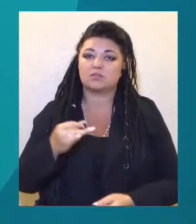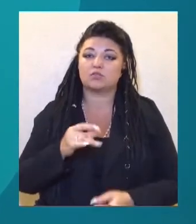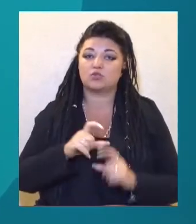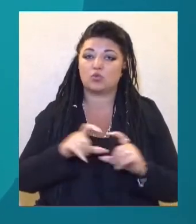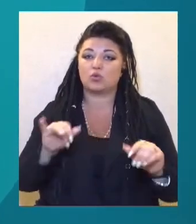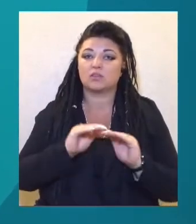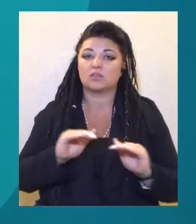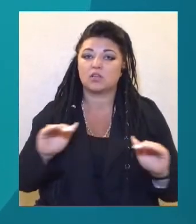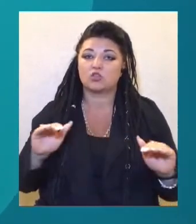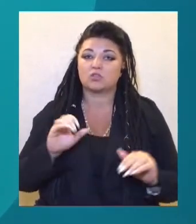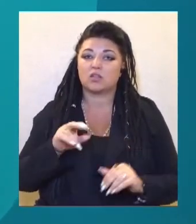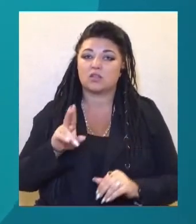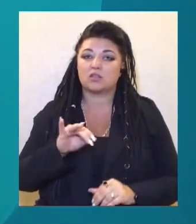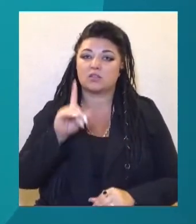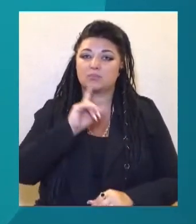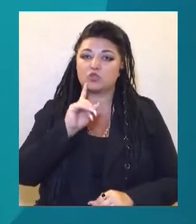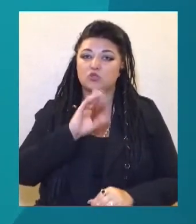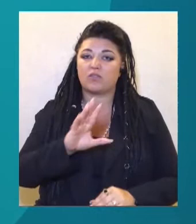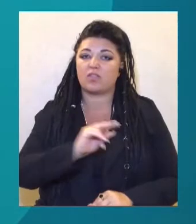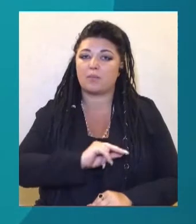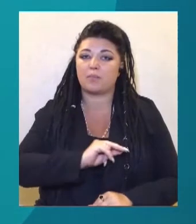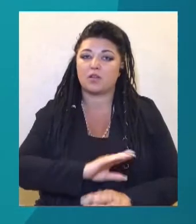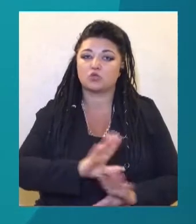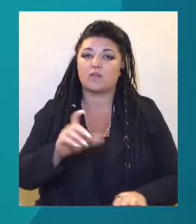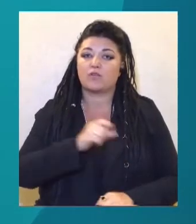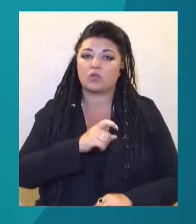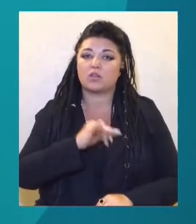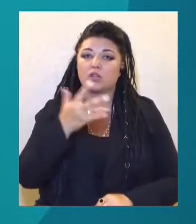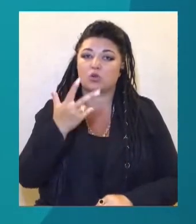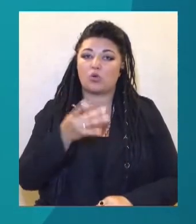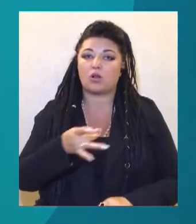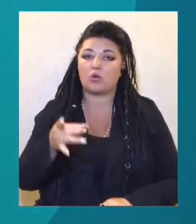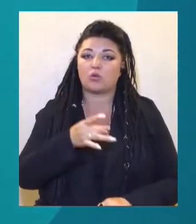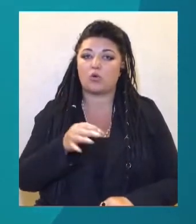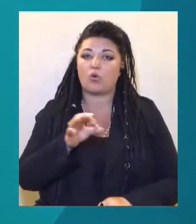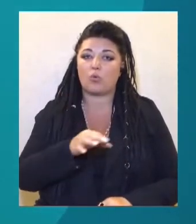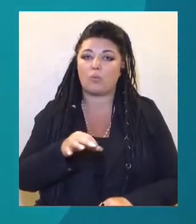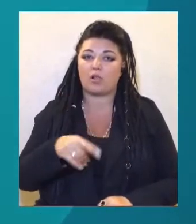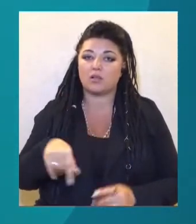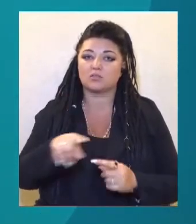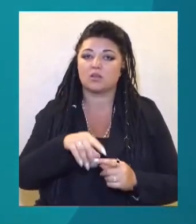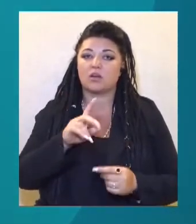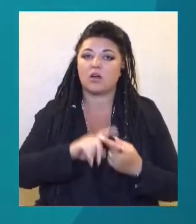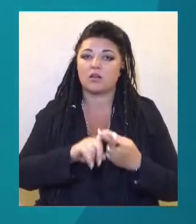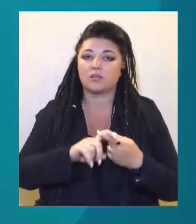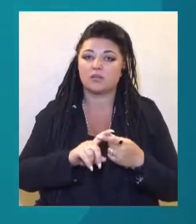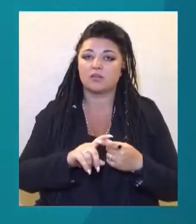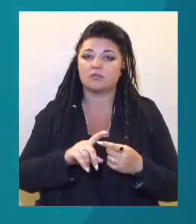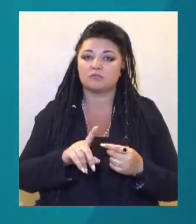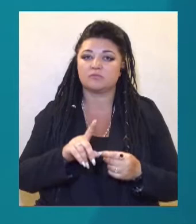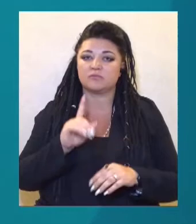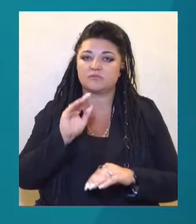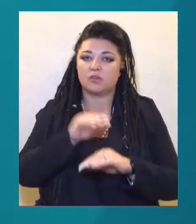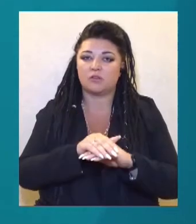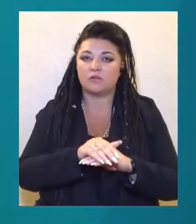садки тимчасово не працюють в Одесі та трьох районах області. Карантин у навчальних закладах встановлено на 14 діб.